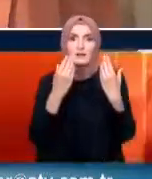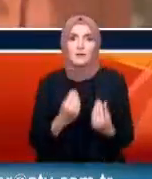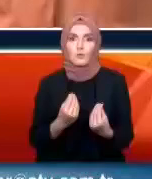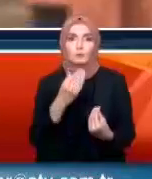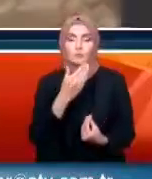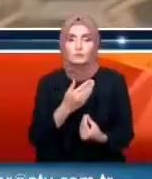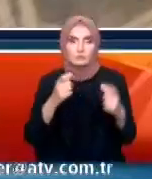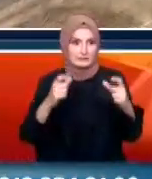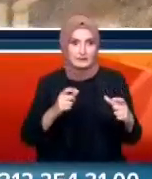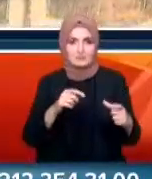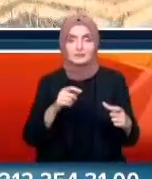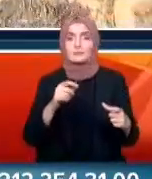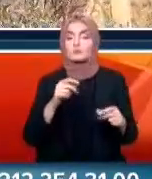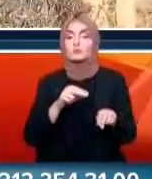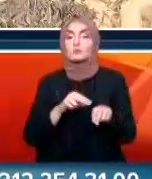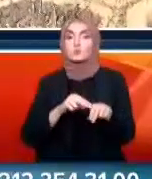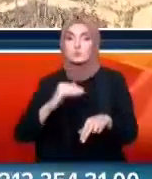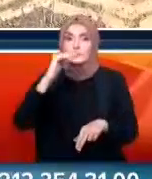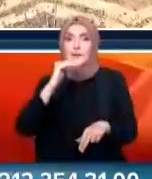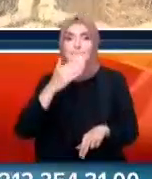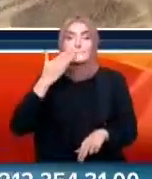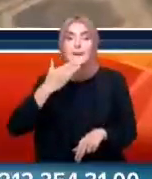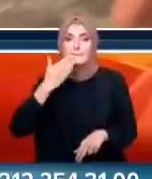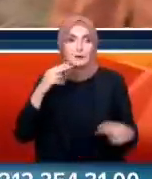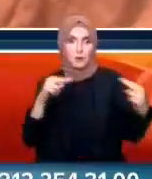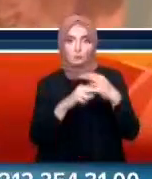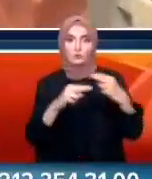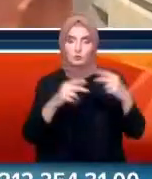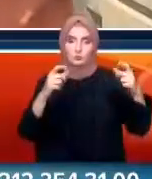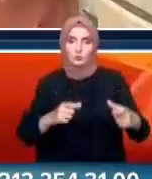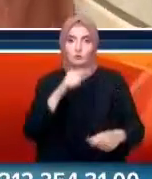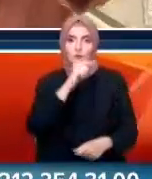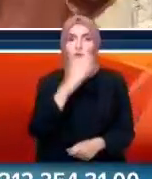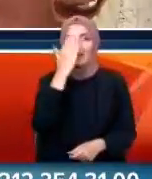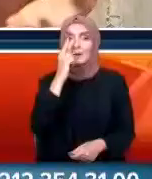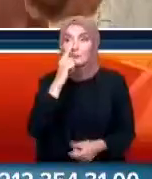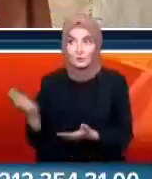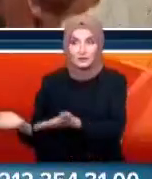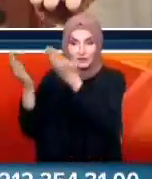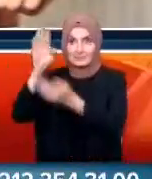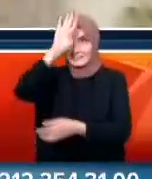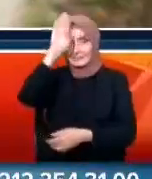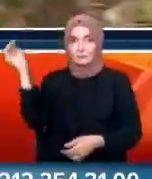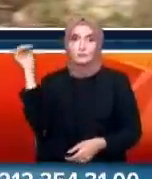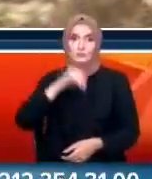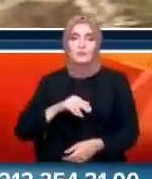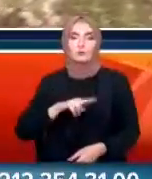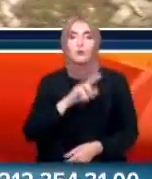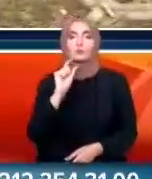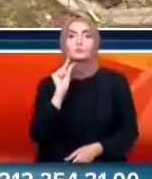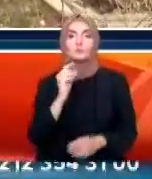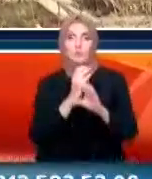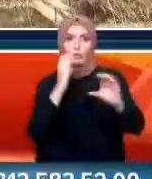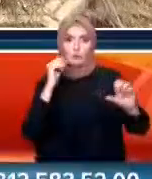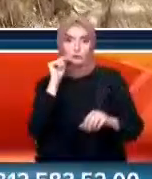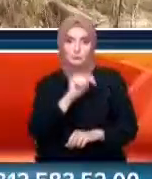tam da burası. Burası Kuzey Marmara Otoyolu. Karabük'ten kalkıp İstanbul'a gelen yolcu otobüsü, yolcuların iddiasına göre